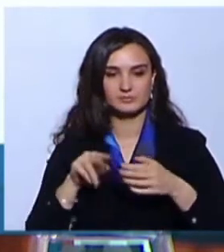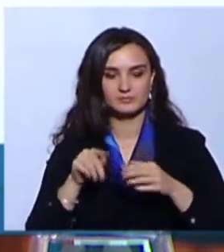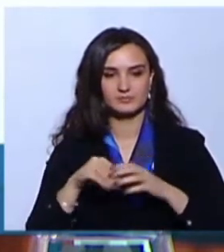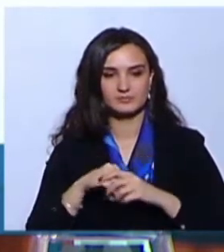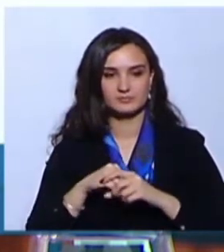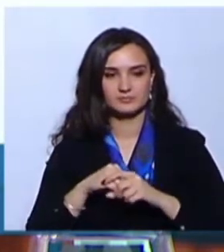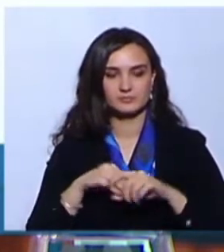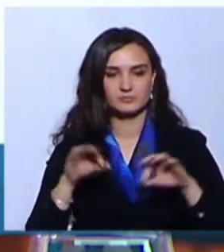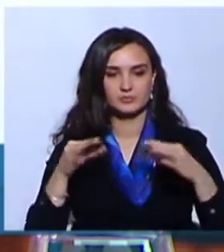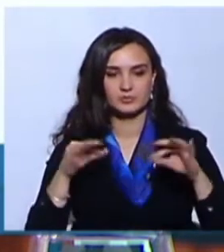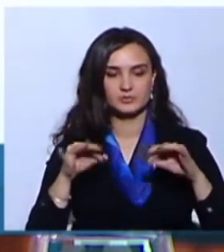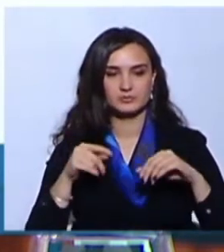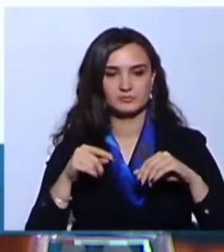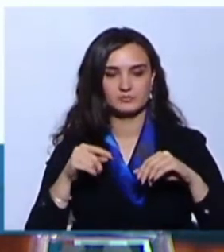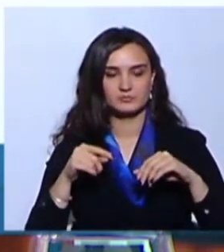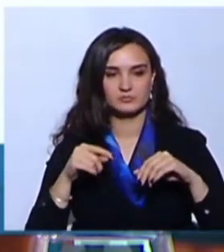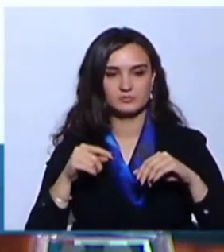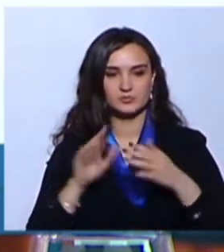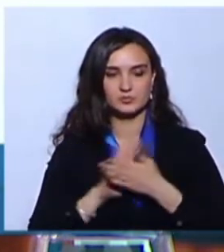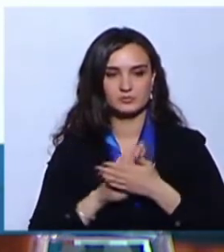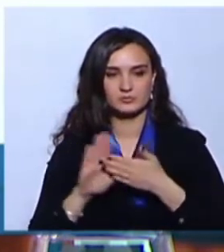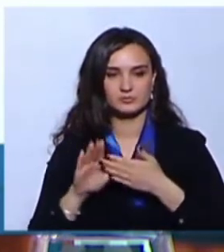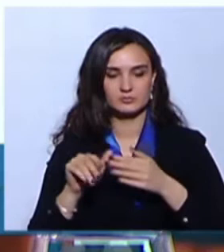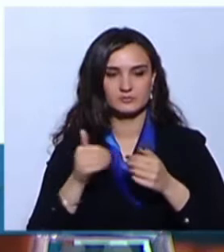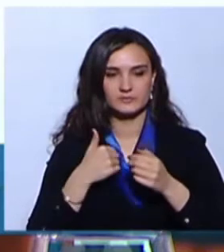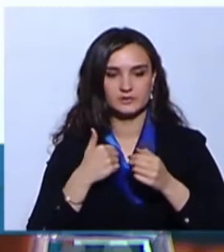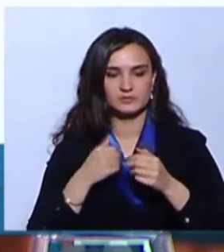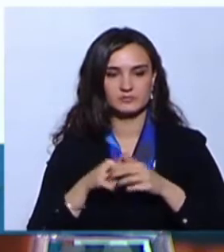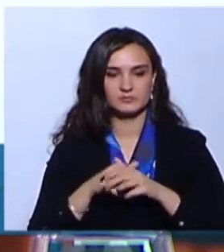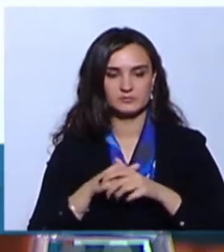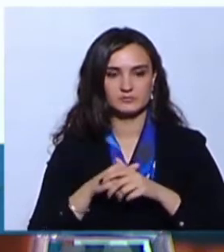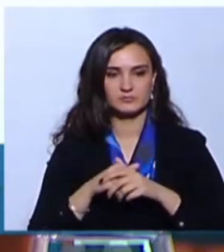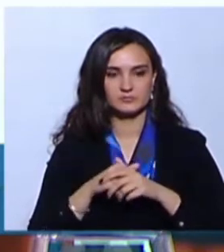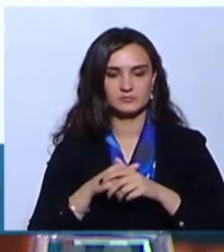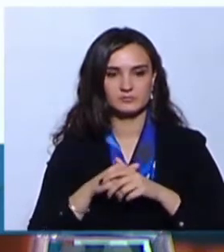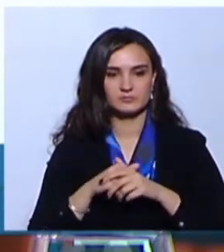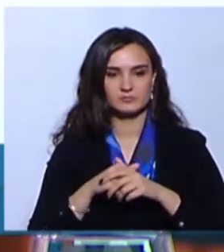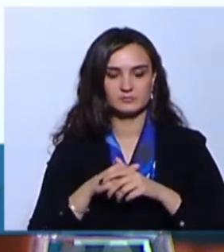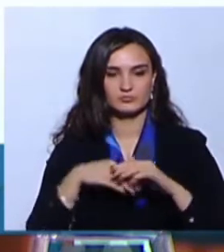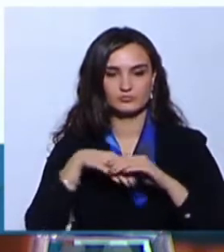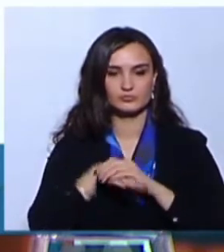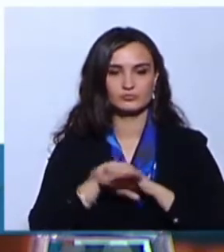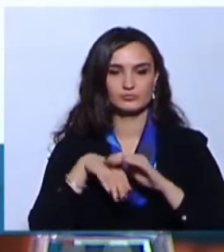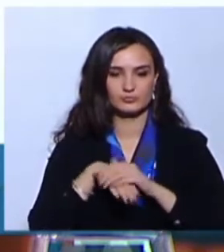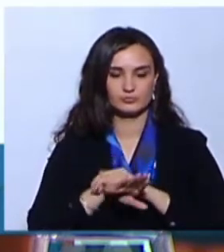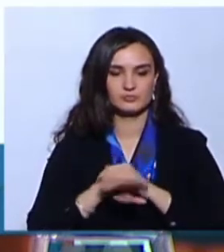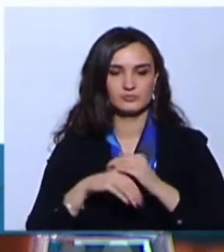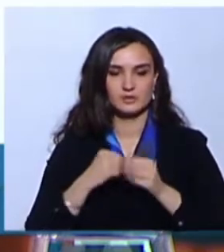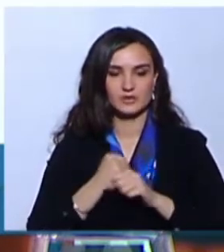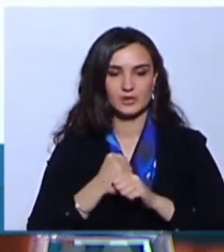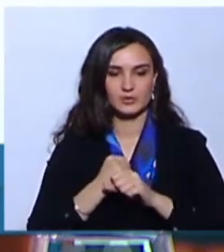და ფურცელი, რომელიც გვაქვს სუფთა და გვინდა გავამრავლოთ, ან გვაქვს გამოსახულება და გვინდა